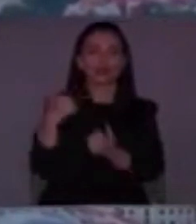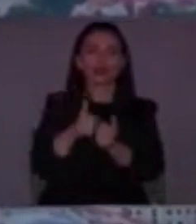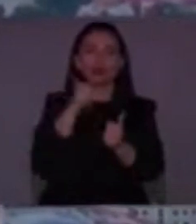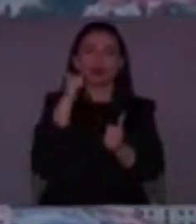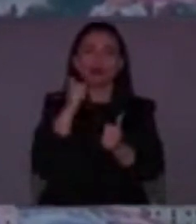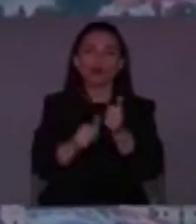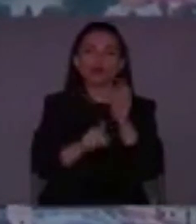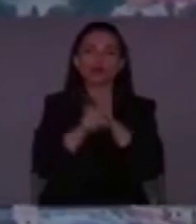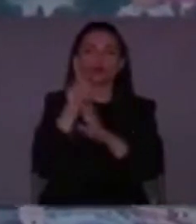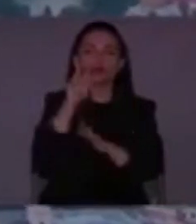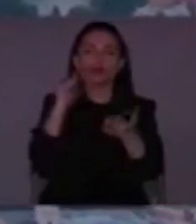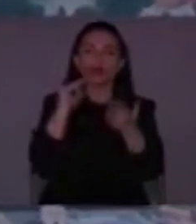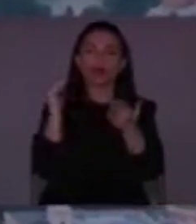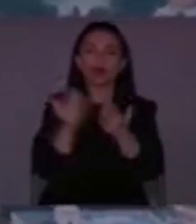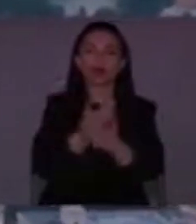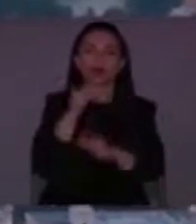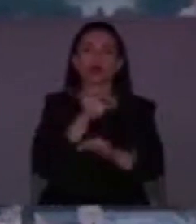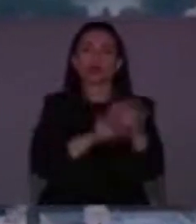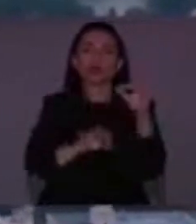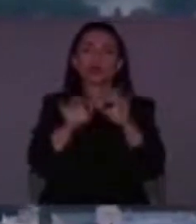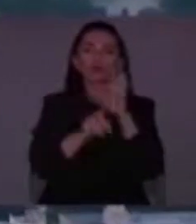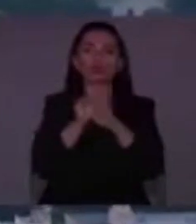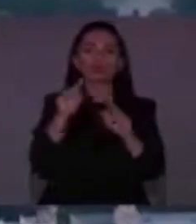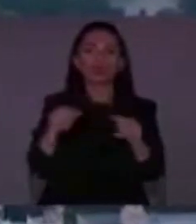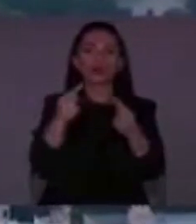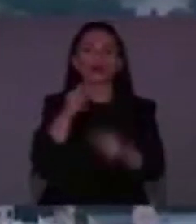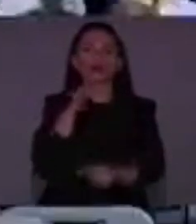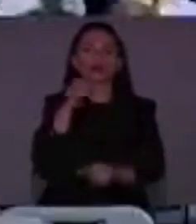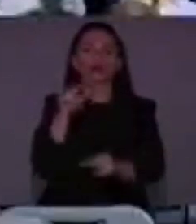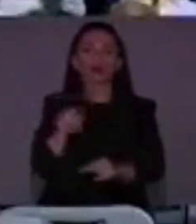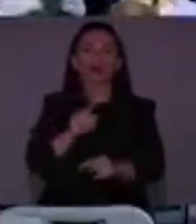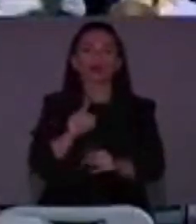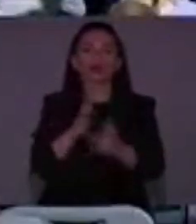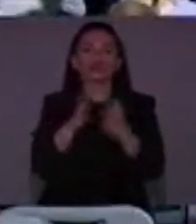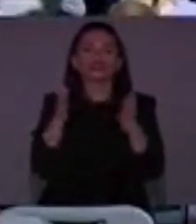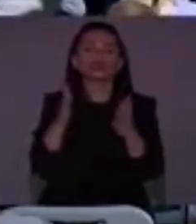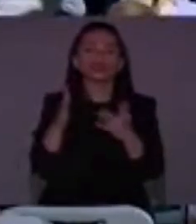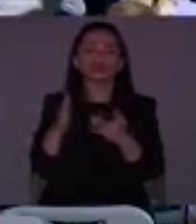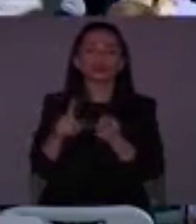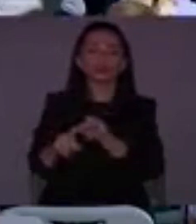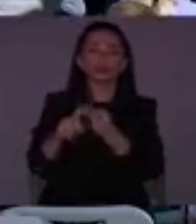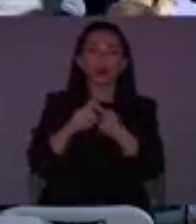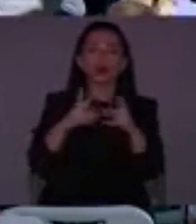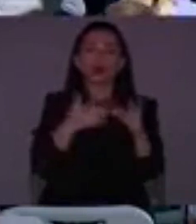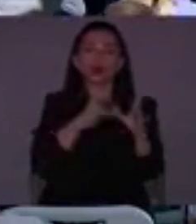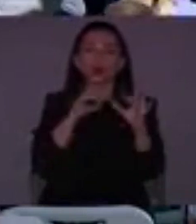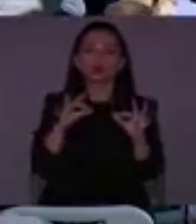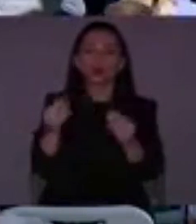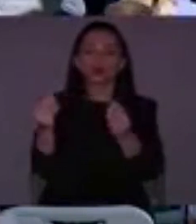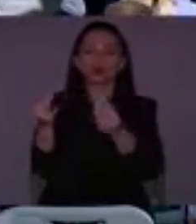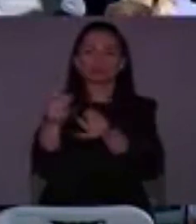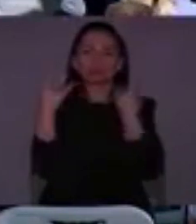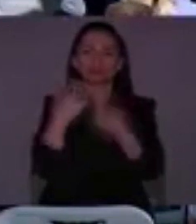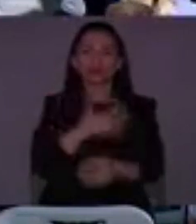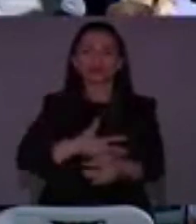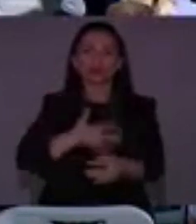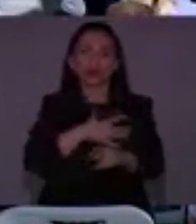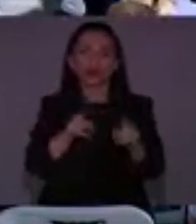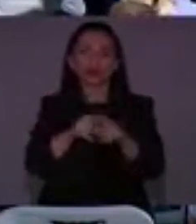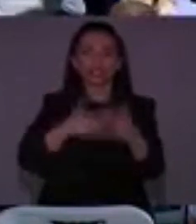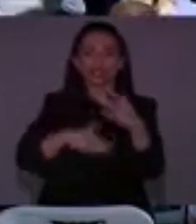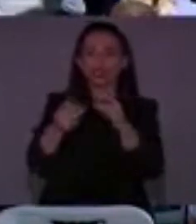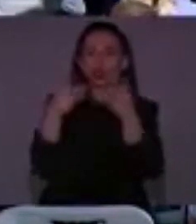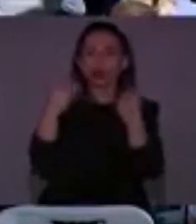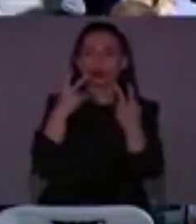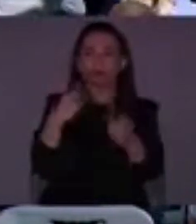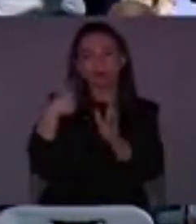ყოველი წამოწყების, ახალი პროექტების განხორციელების დროს, რამხელა სტიმულია, როცა გულწრფელად გიზიარებენ დარცაც და